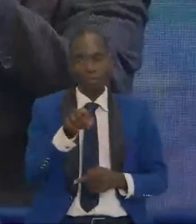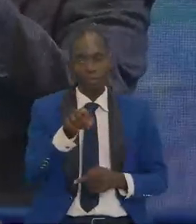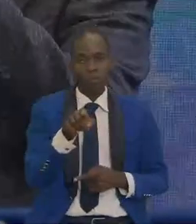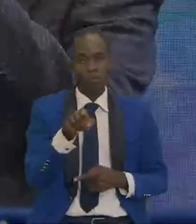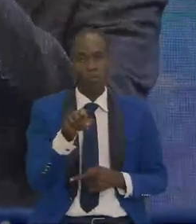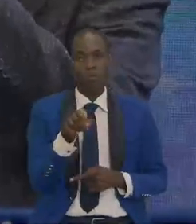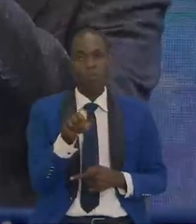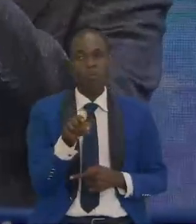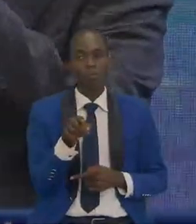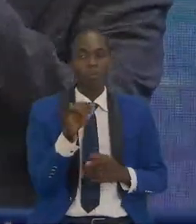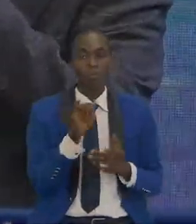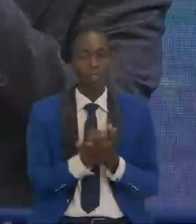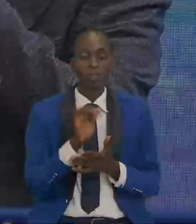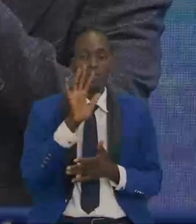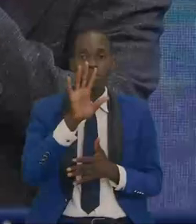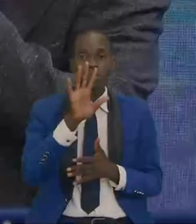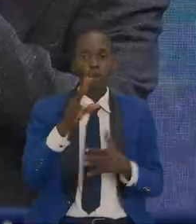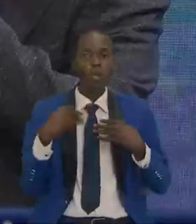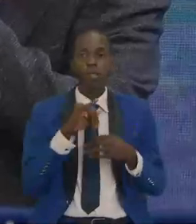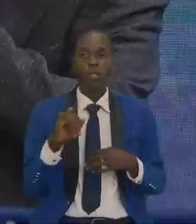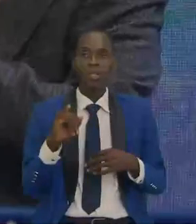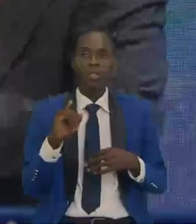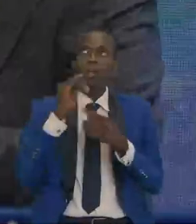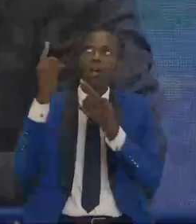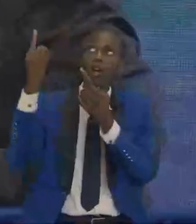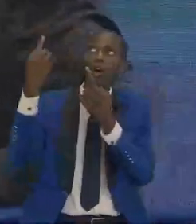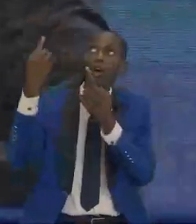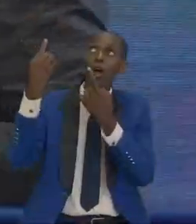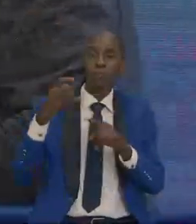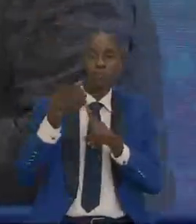Tout comme si c'est Dieu qui te parle directement.